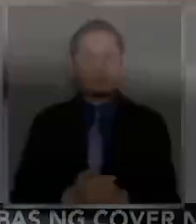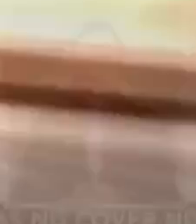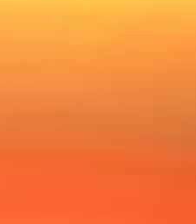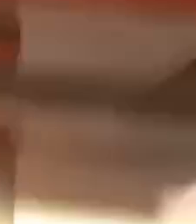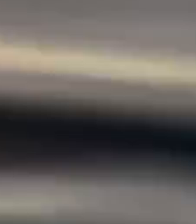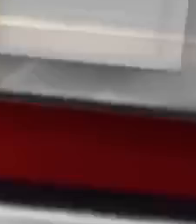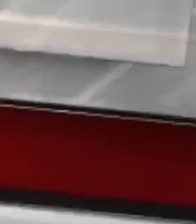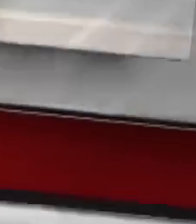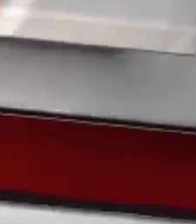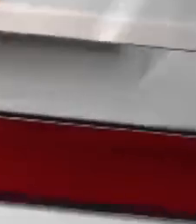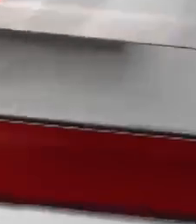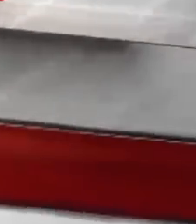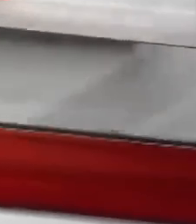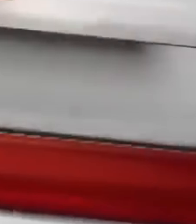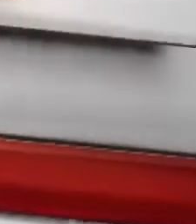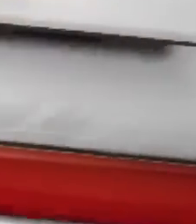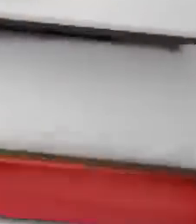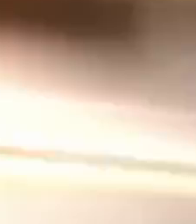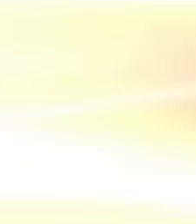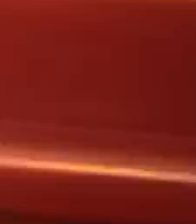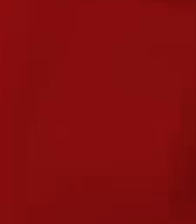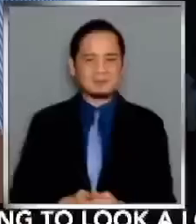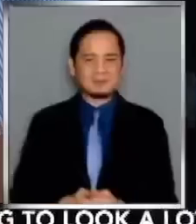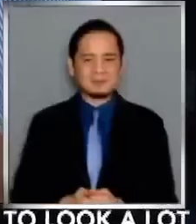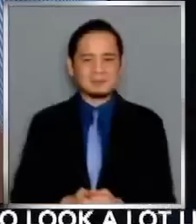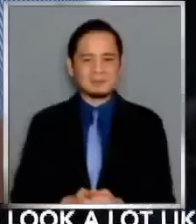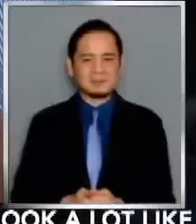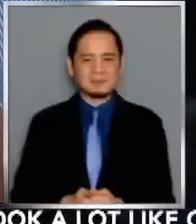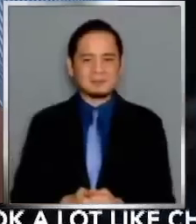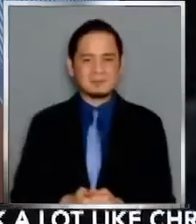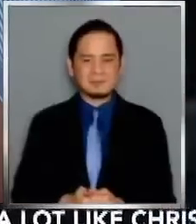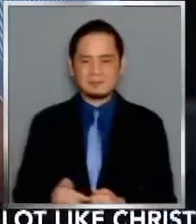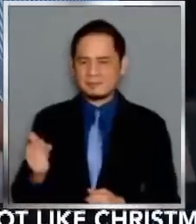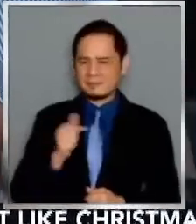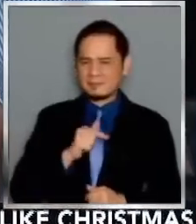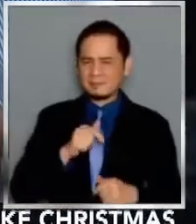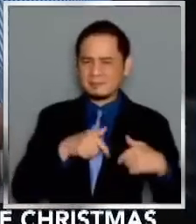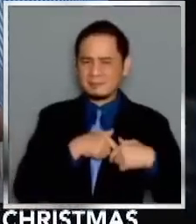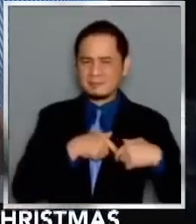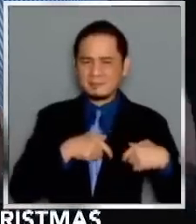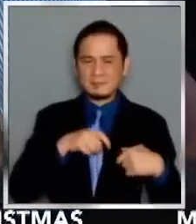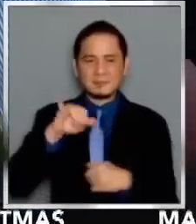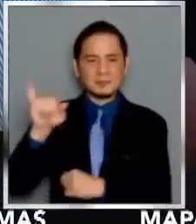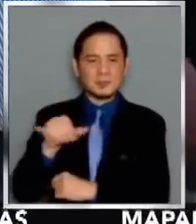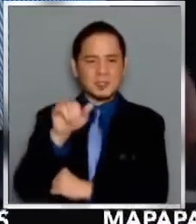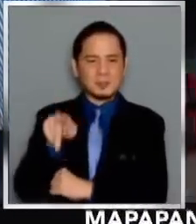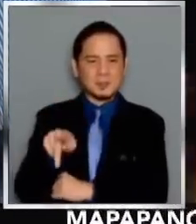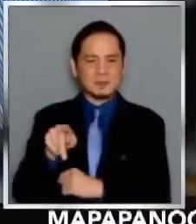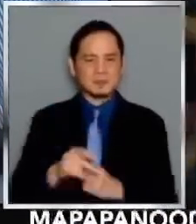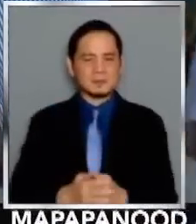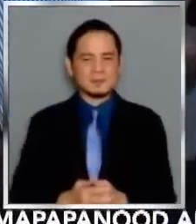si JP Soriano. JP, paano daw yung modus na yon?